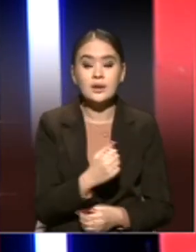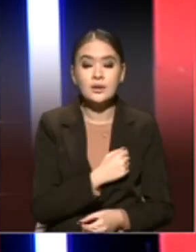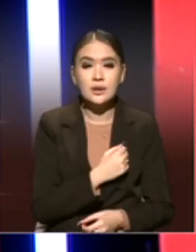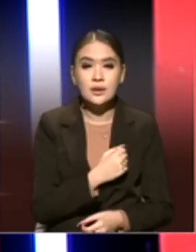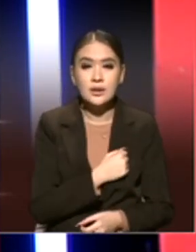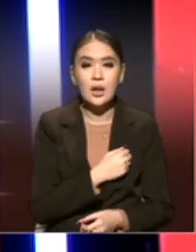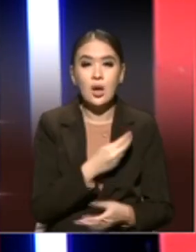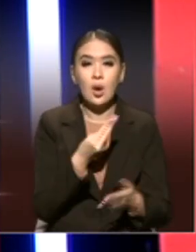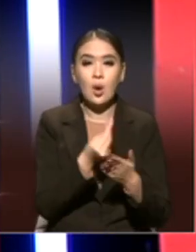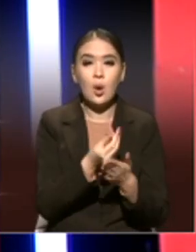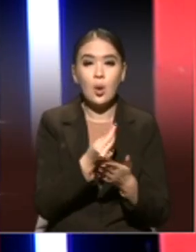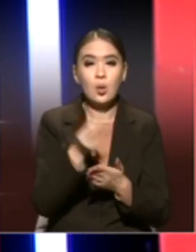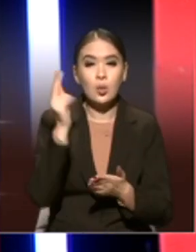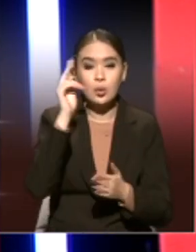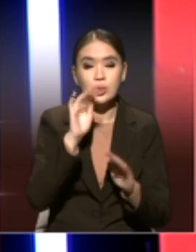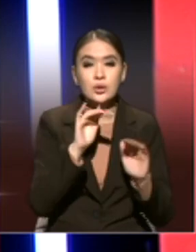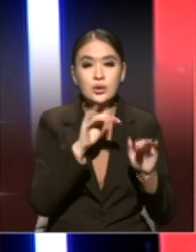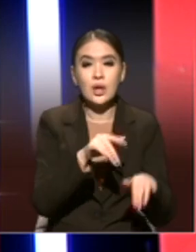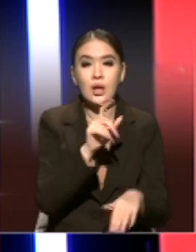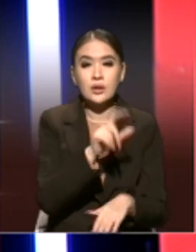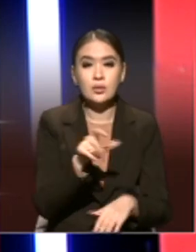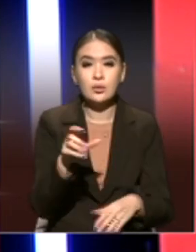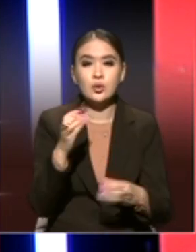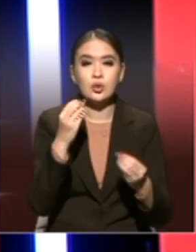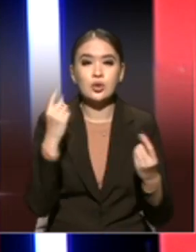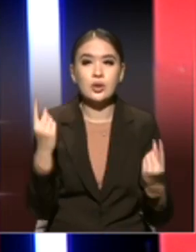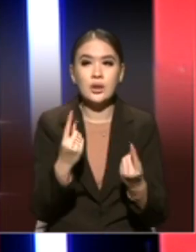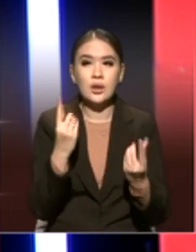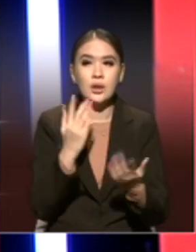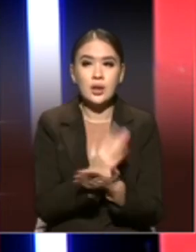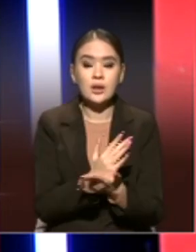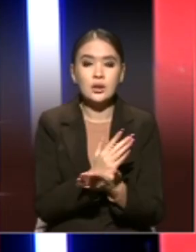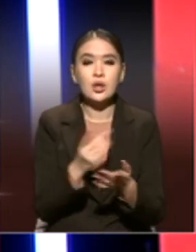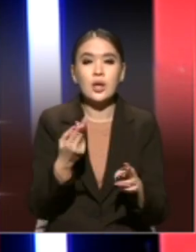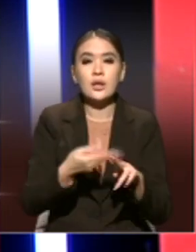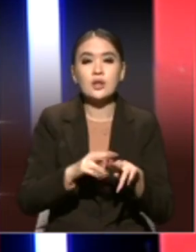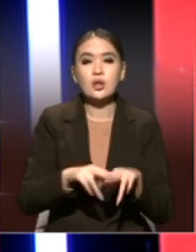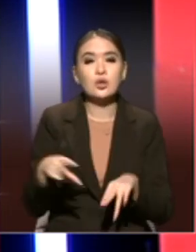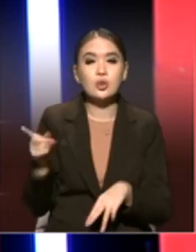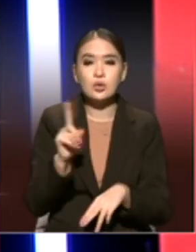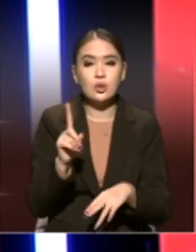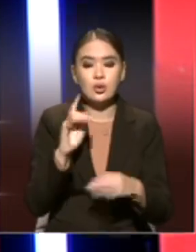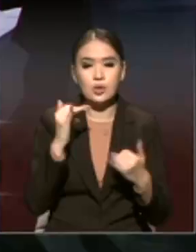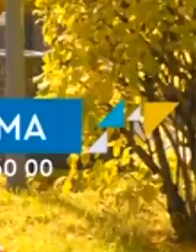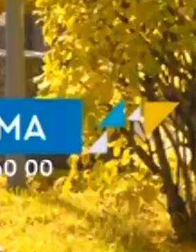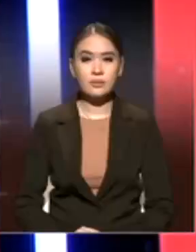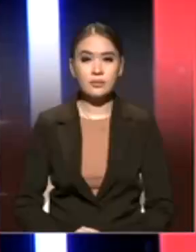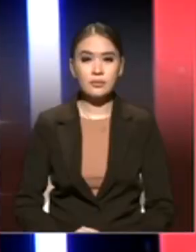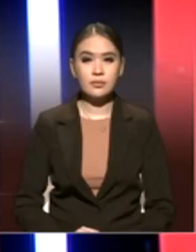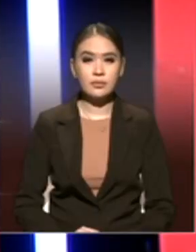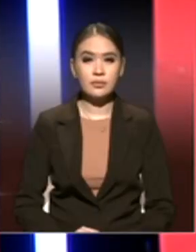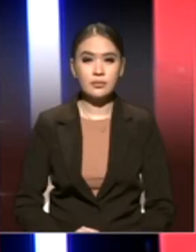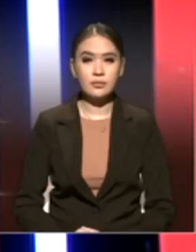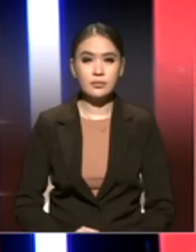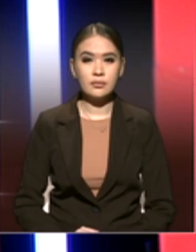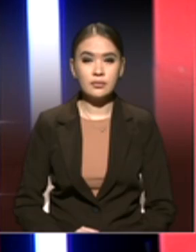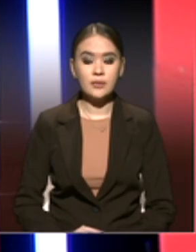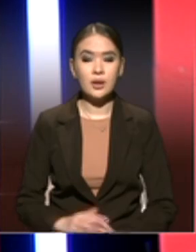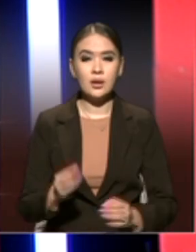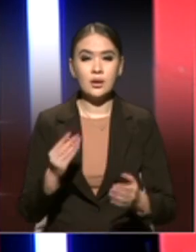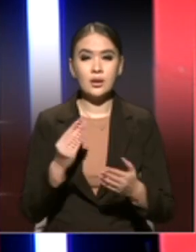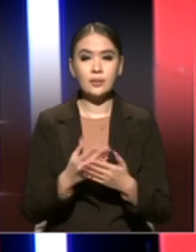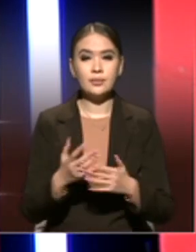ақылы түрде оқуға түскен азаматтардың өзіне тағы да бір жеңілдік бар. Оның не екенін үзілістен кейін айтып беремін.